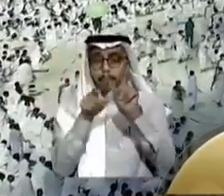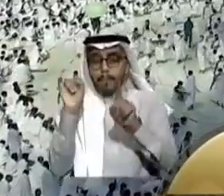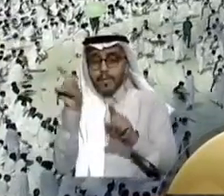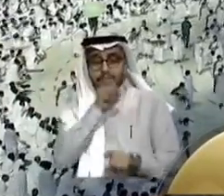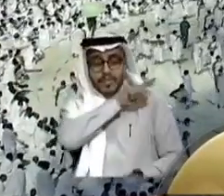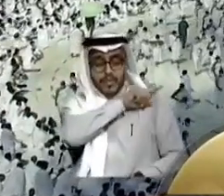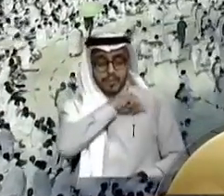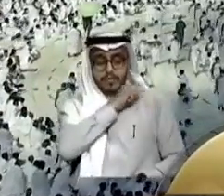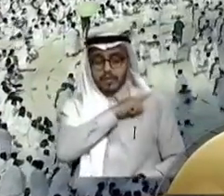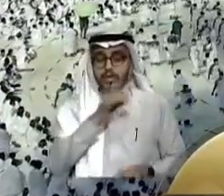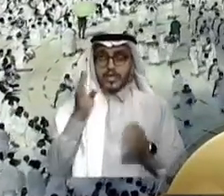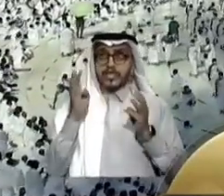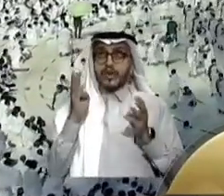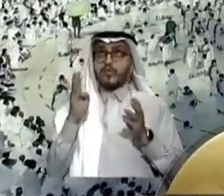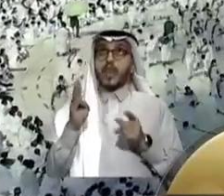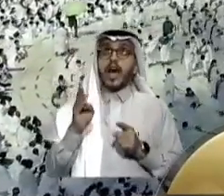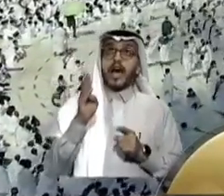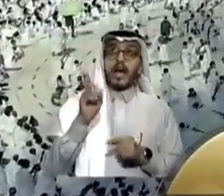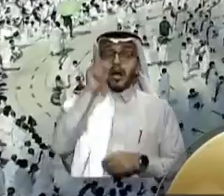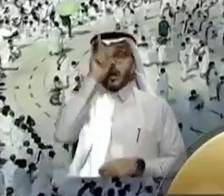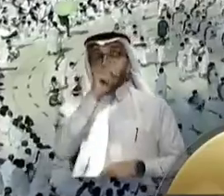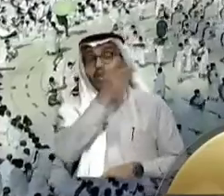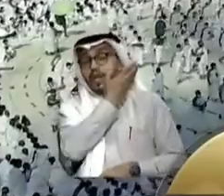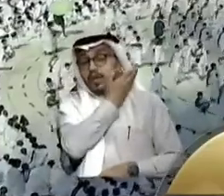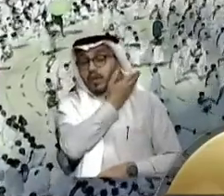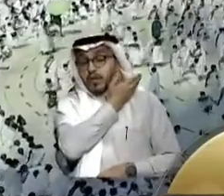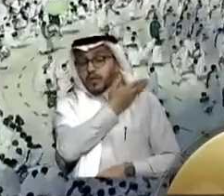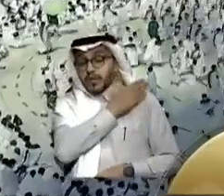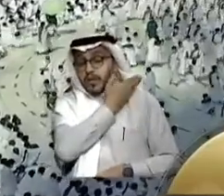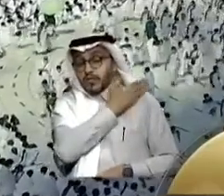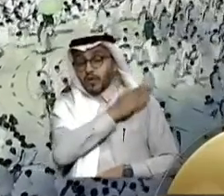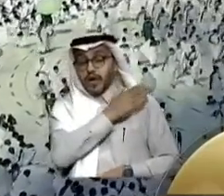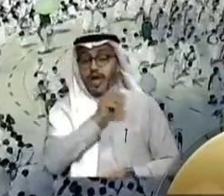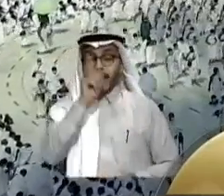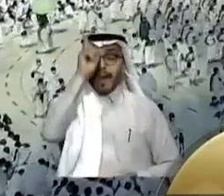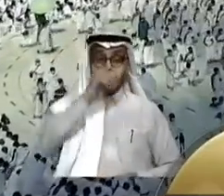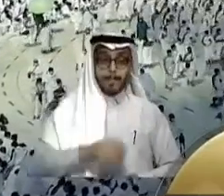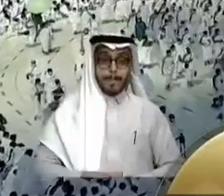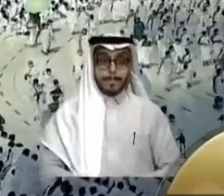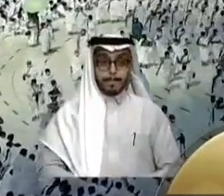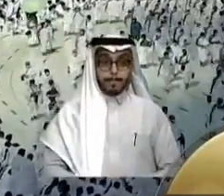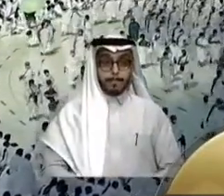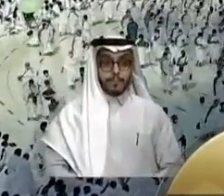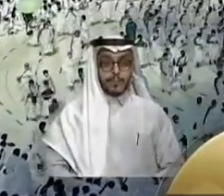ذنب، فاستغفروه إنه كان للأوابين غفورا.